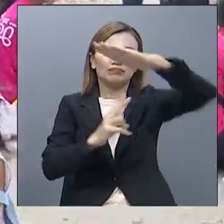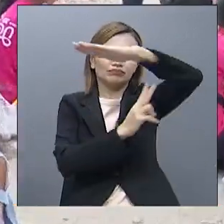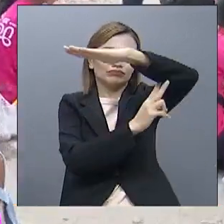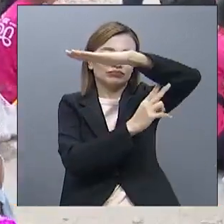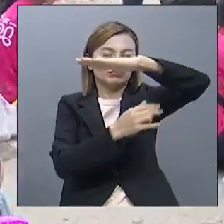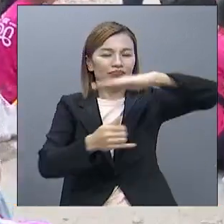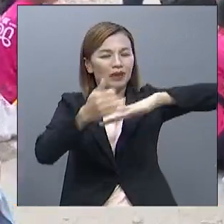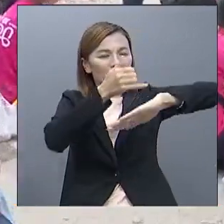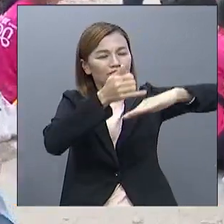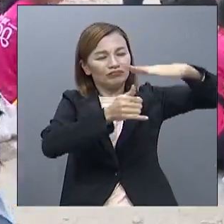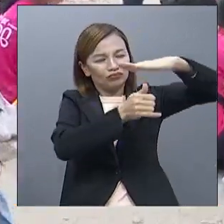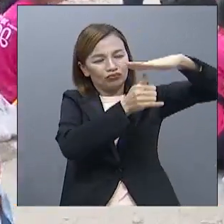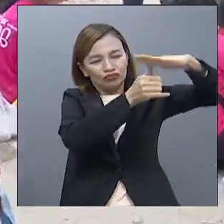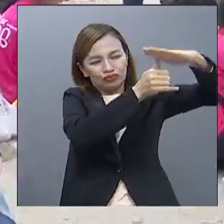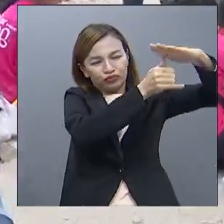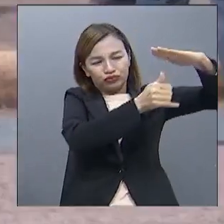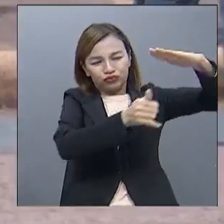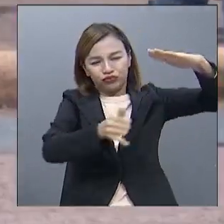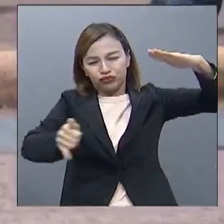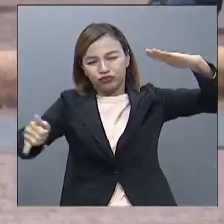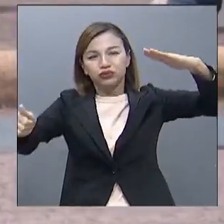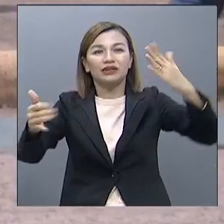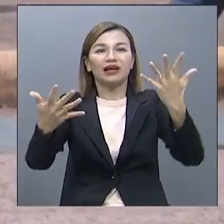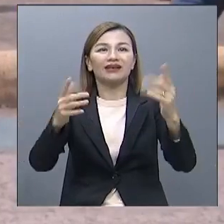เต้นแล้วก็ยังได้ความรู้ด้วยค่ะอ้